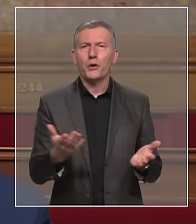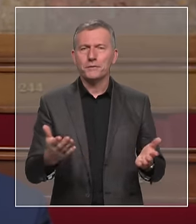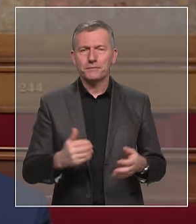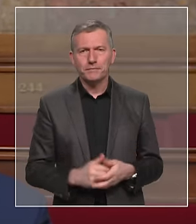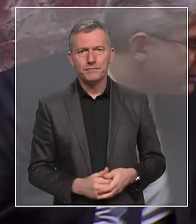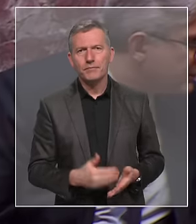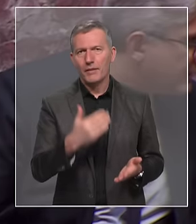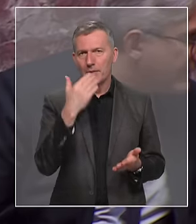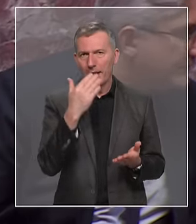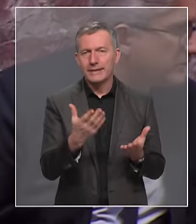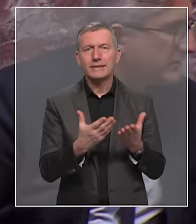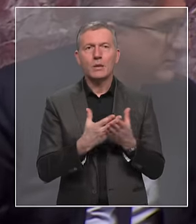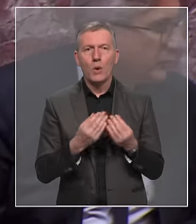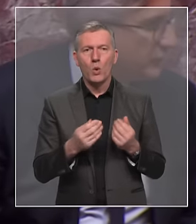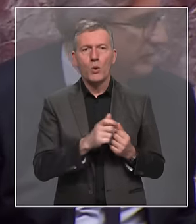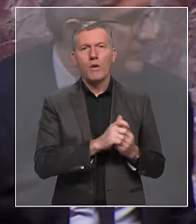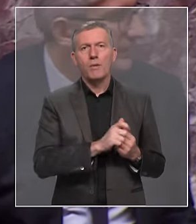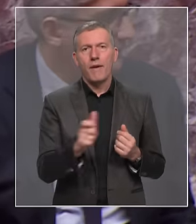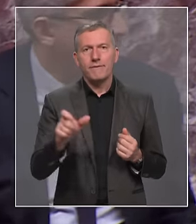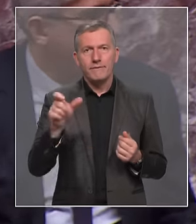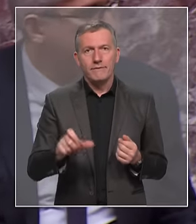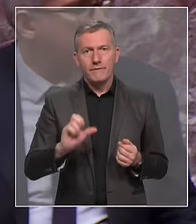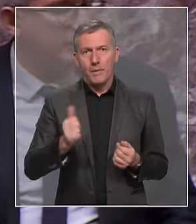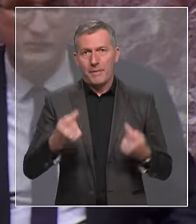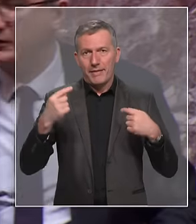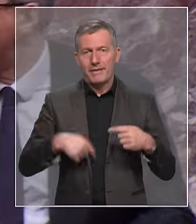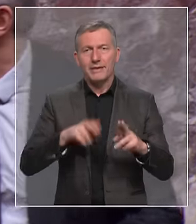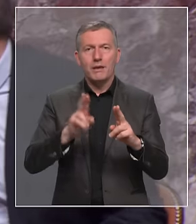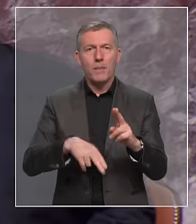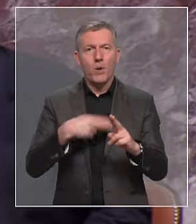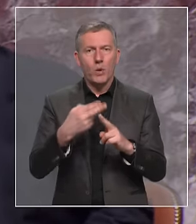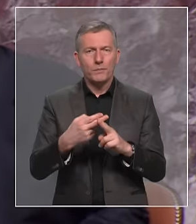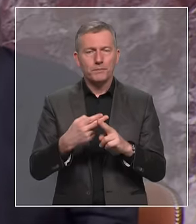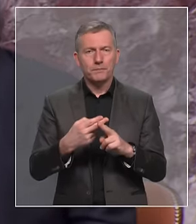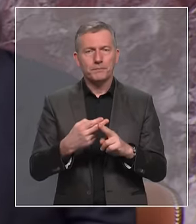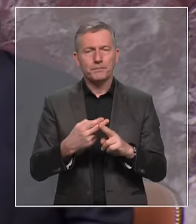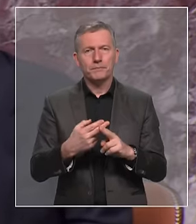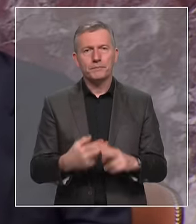Merci beaucoup, ma chère collègue. La parole est à Monsieur le Premier ministre.